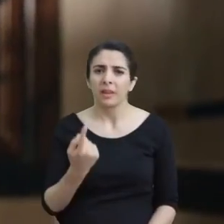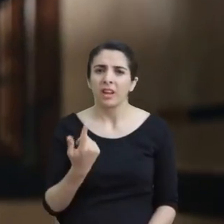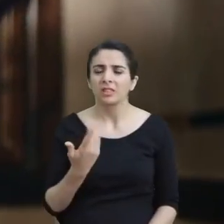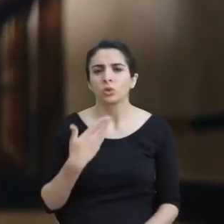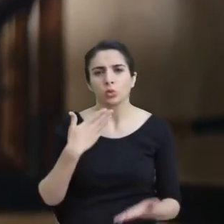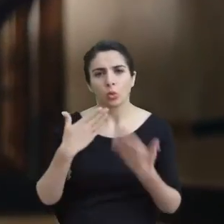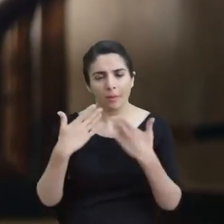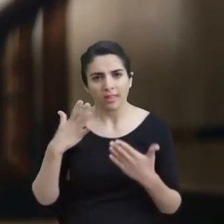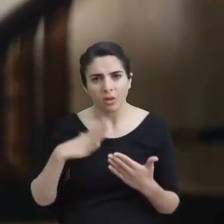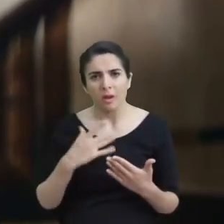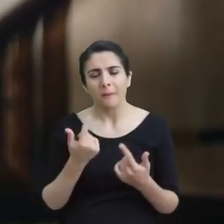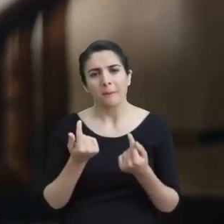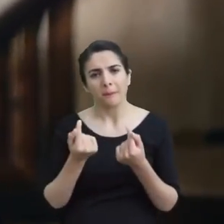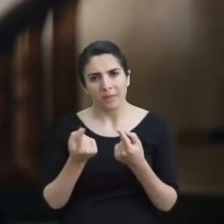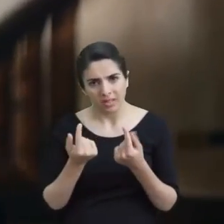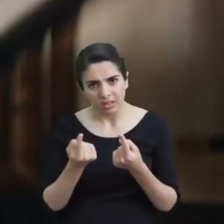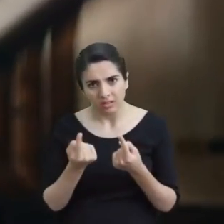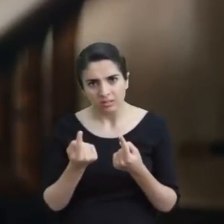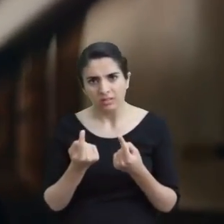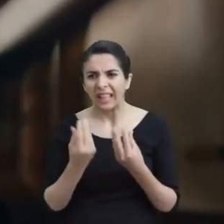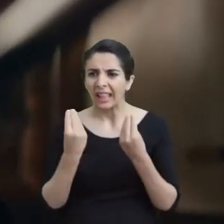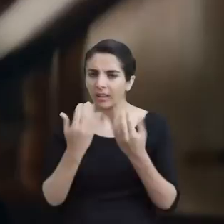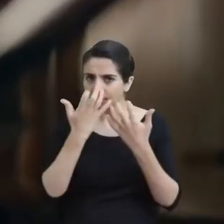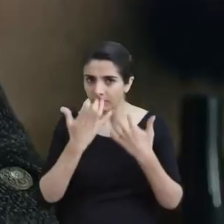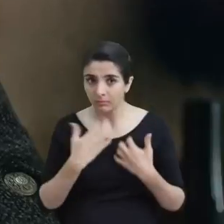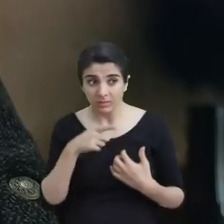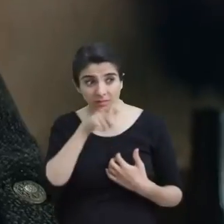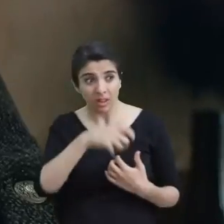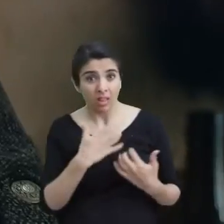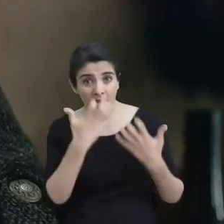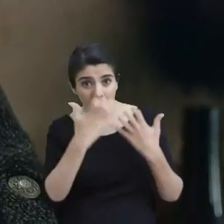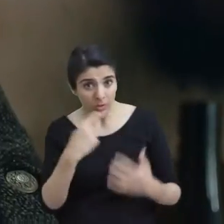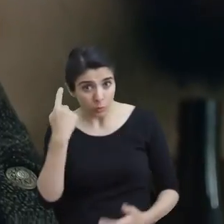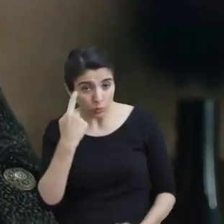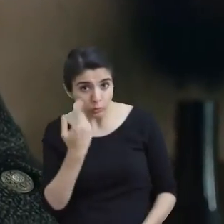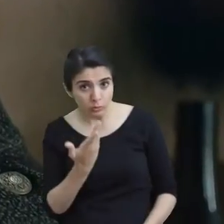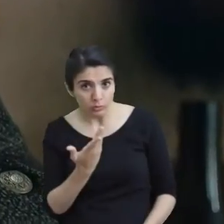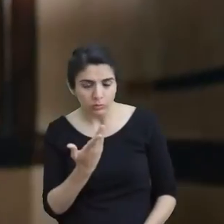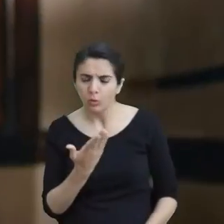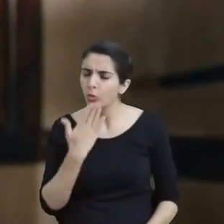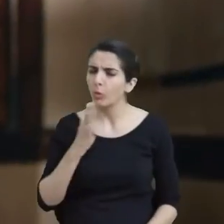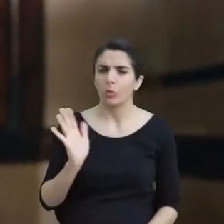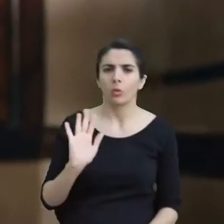Biraz sohbet, biraz iyilik. Sana iyilik yapacağımı düşünüyorsan...